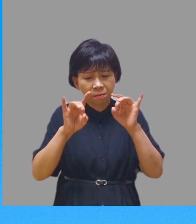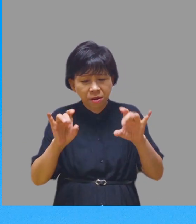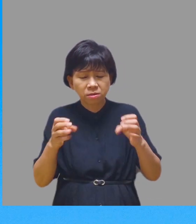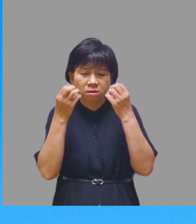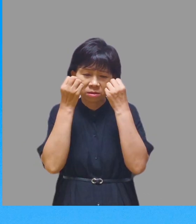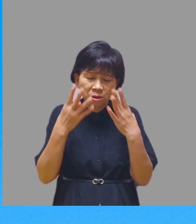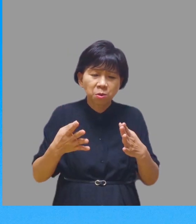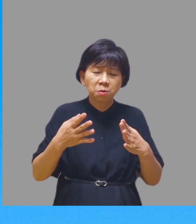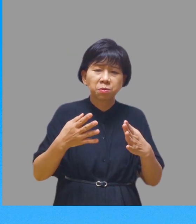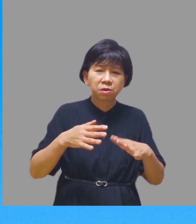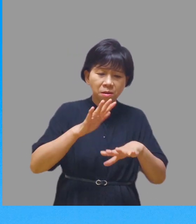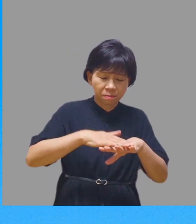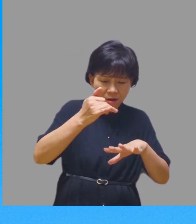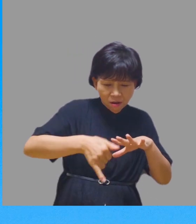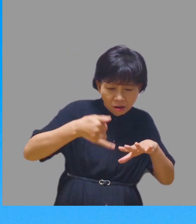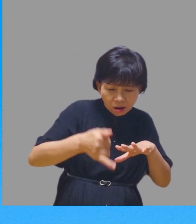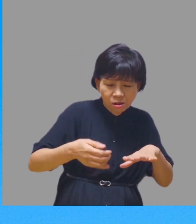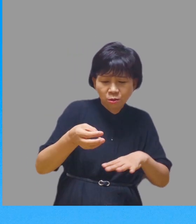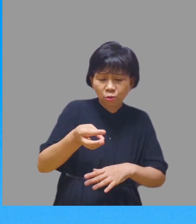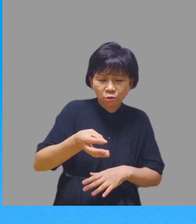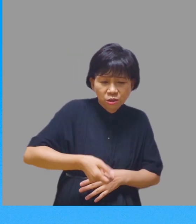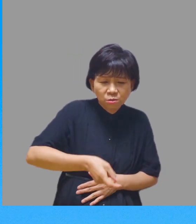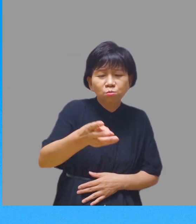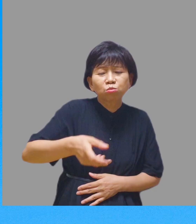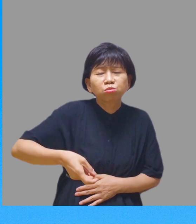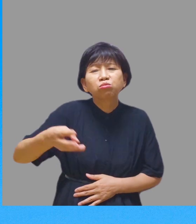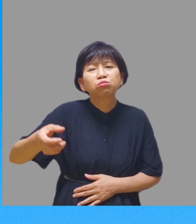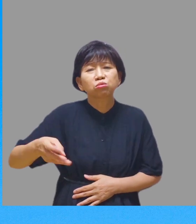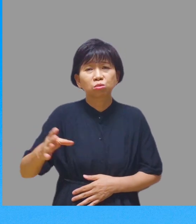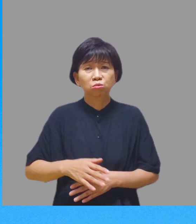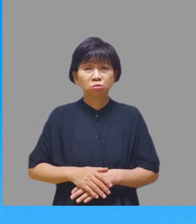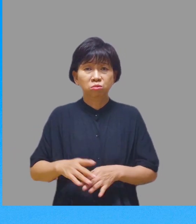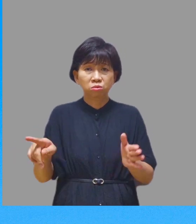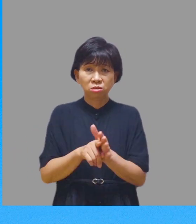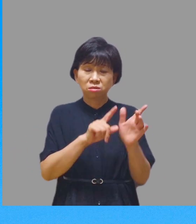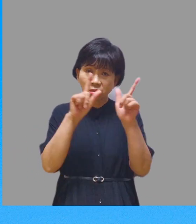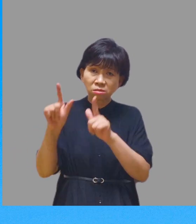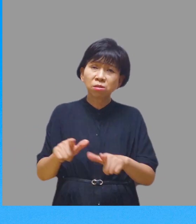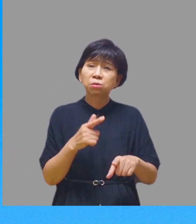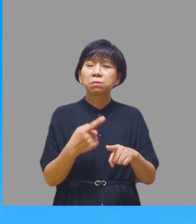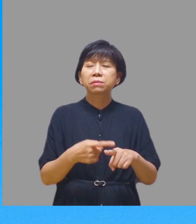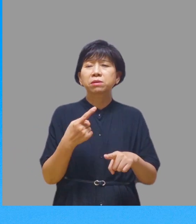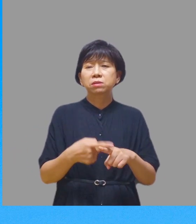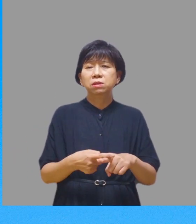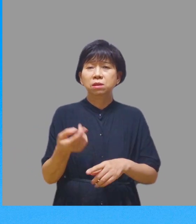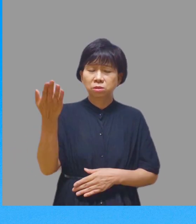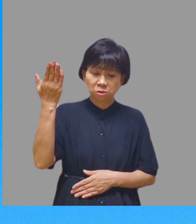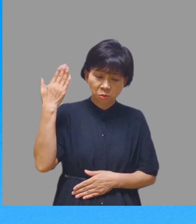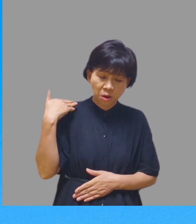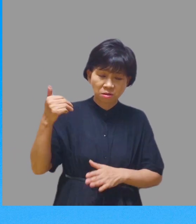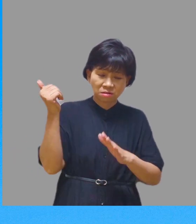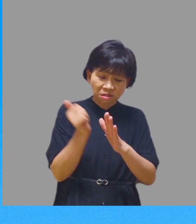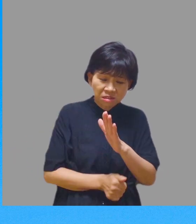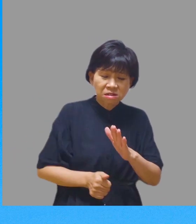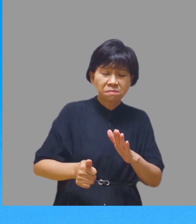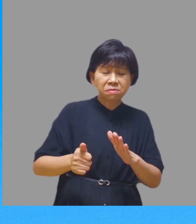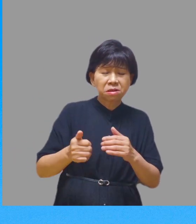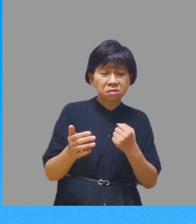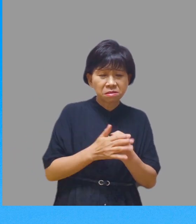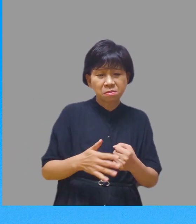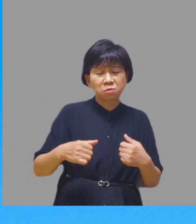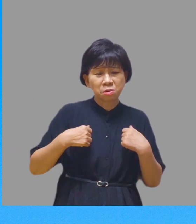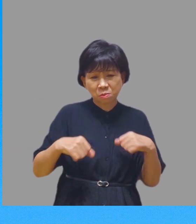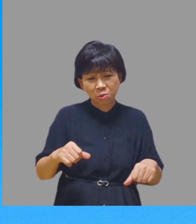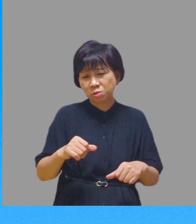씨를 뿌립니다. 신앙도 같습니다. 과거의 성공 때문에 안주해서도 안 되고 과거의 실패 때문에